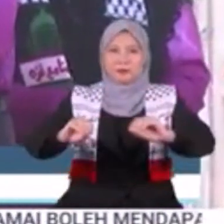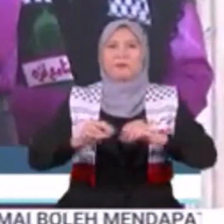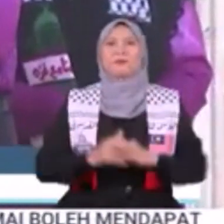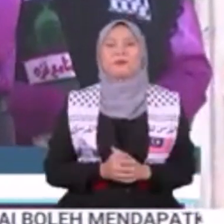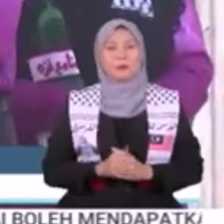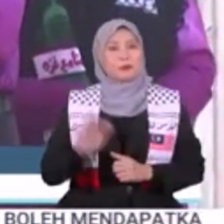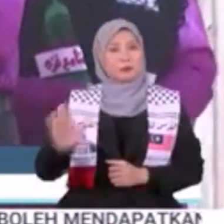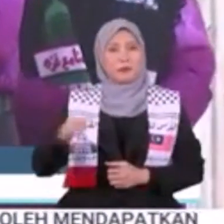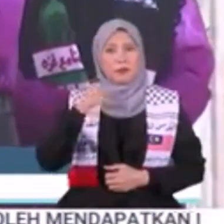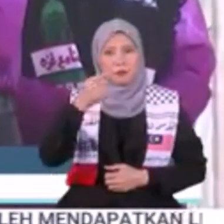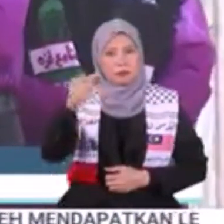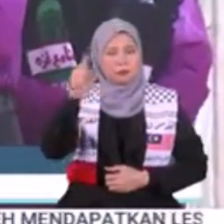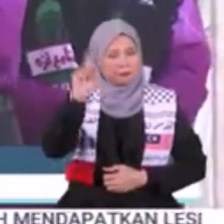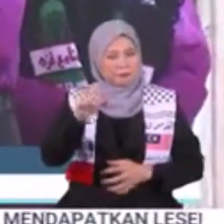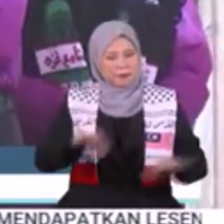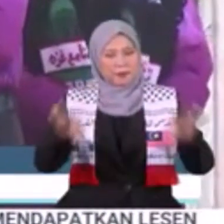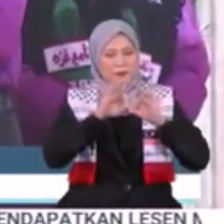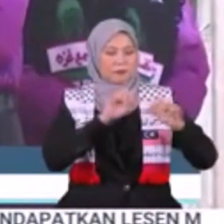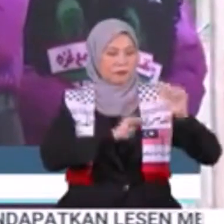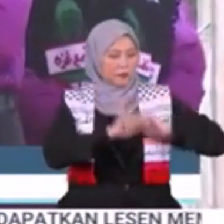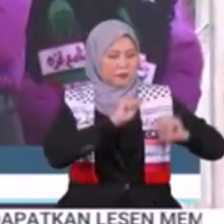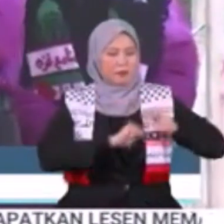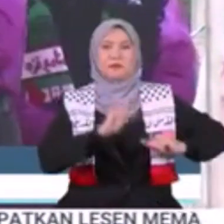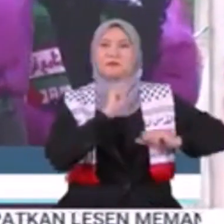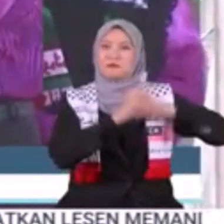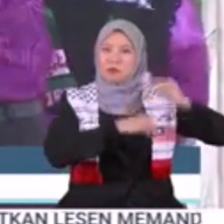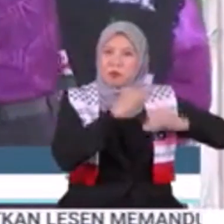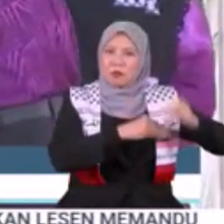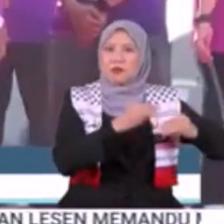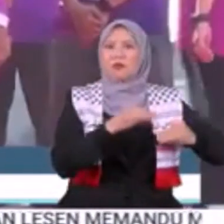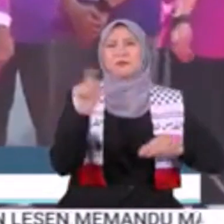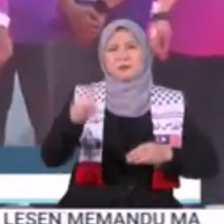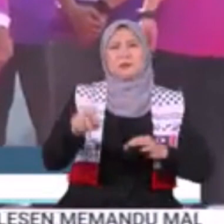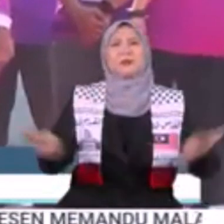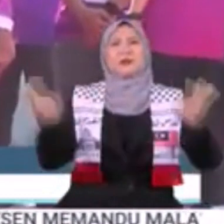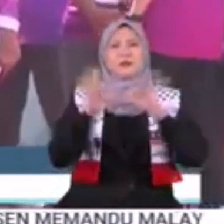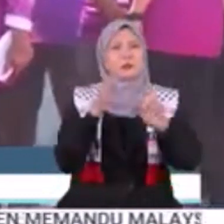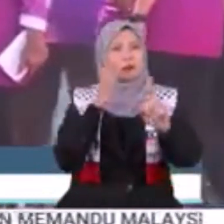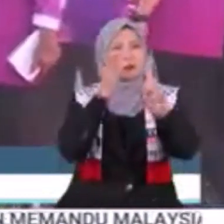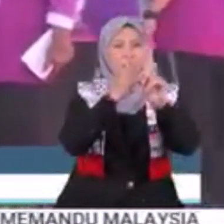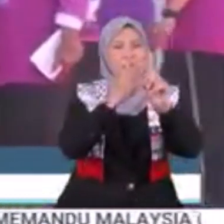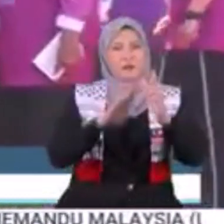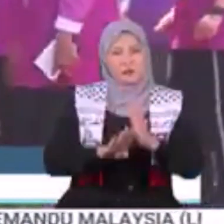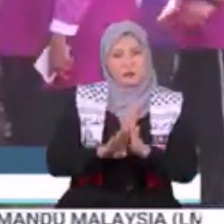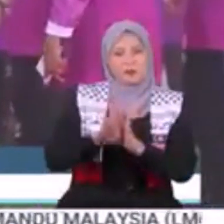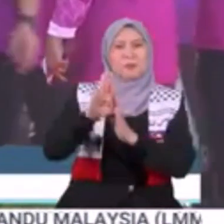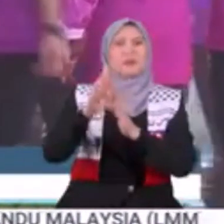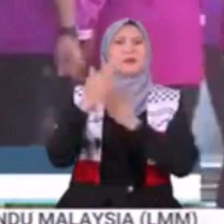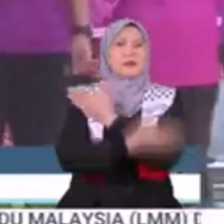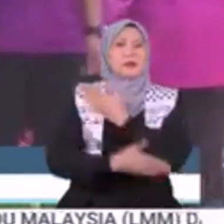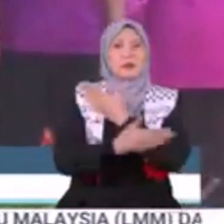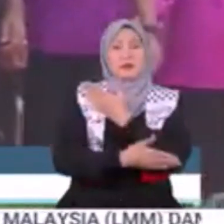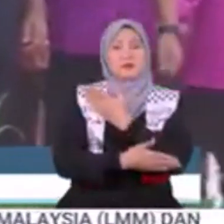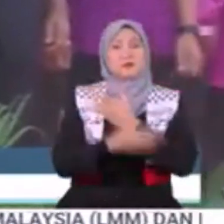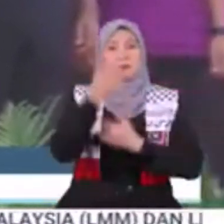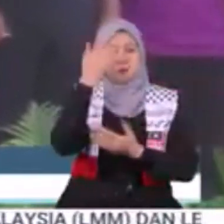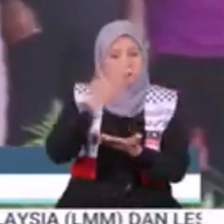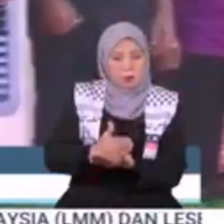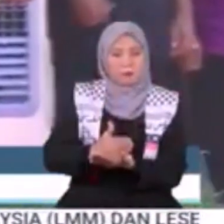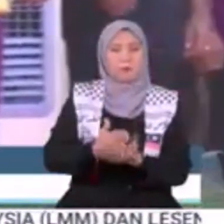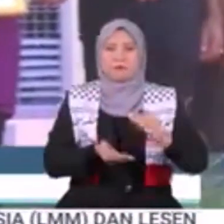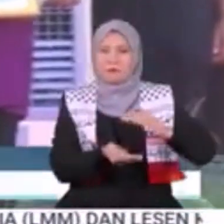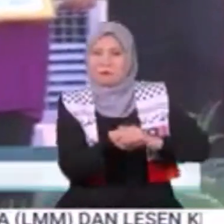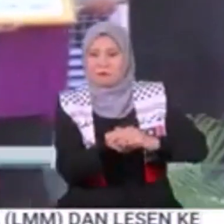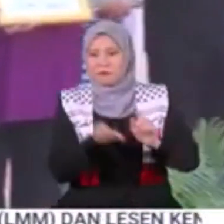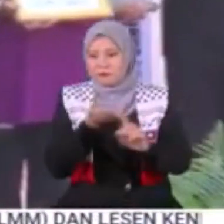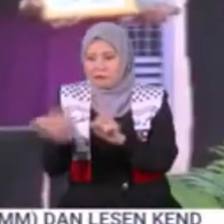Jelas beliau lagi, penerapan nilai, akhlak dan kemanusiaan tidak boleh diabaikan dalam usaha membina negara. Tanpanya, amalan kemungkaran,